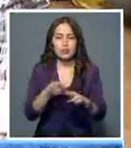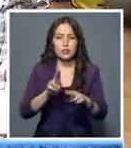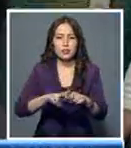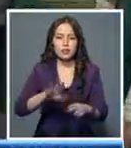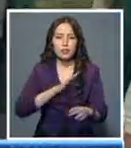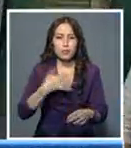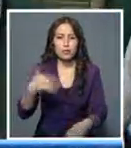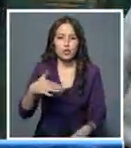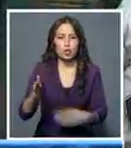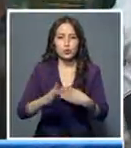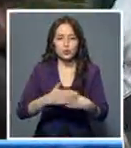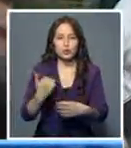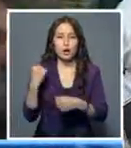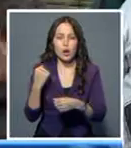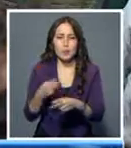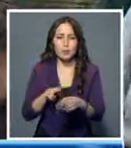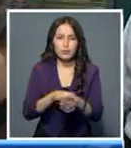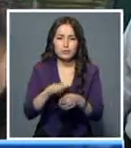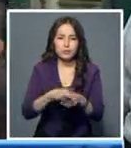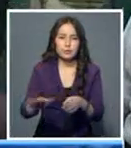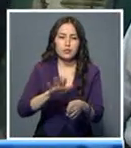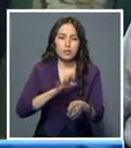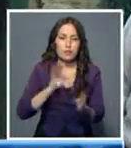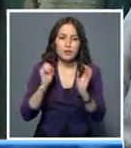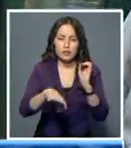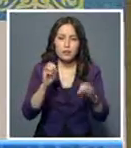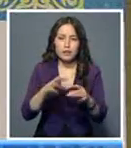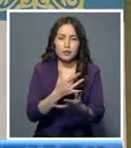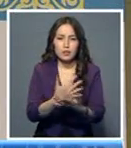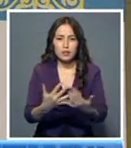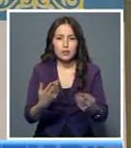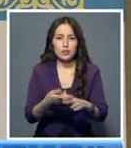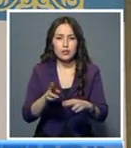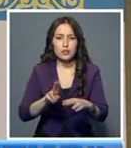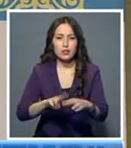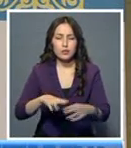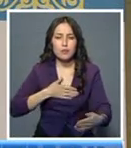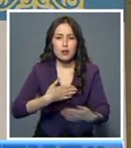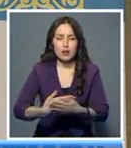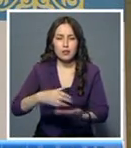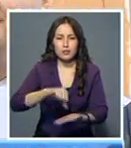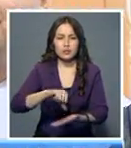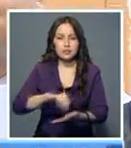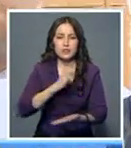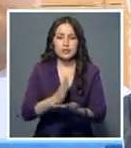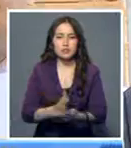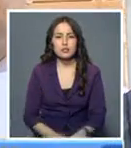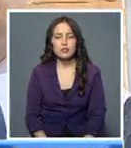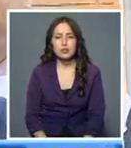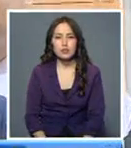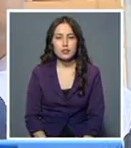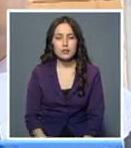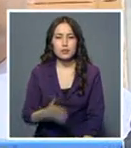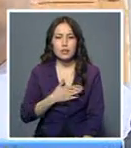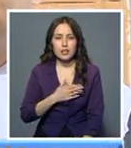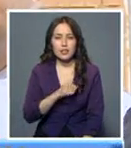50-ге жуық алып қап толтырылды. Егіске қарапайым азаматтардан бастап, шенді шекпенділер де белсенді атсалысты. Бізге ең басы не